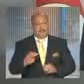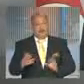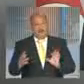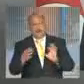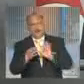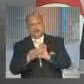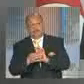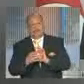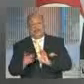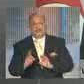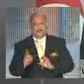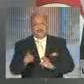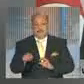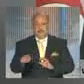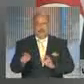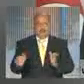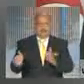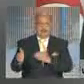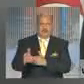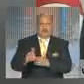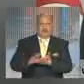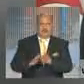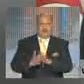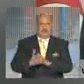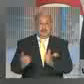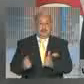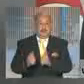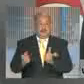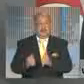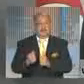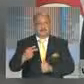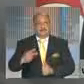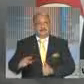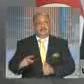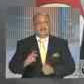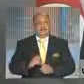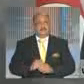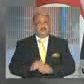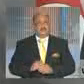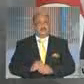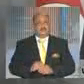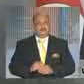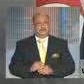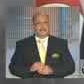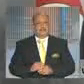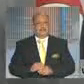السيد المكلف العام بنزاعة الدولة في المحكمة الابتدائية بصفاقس